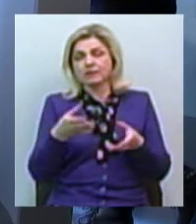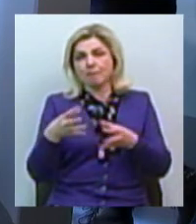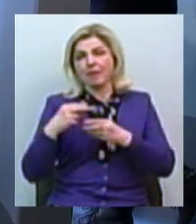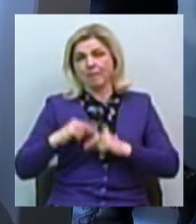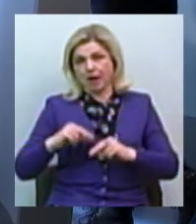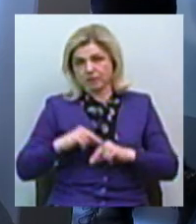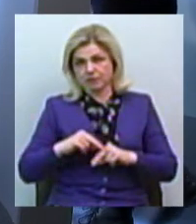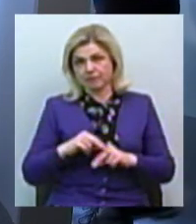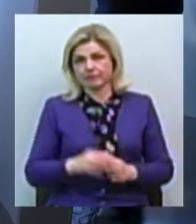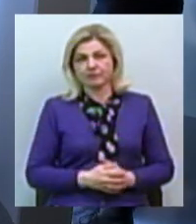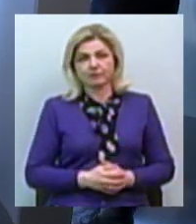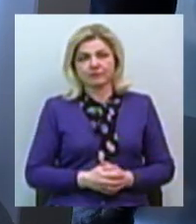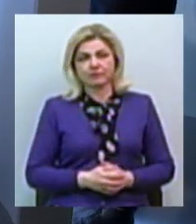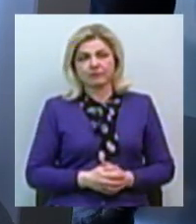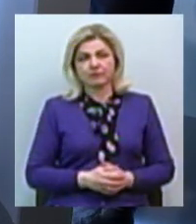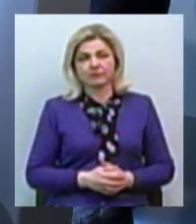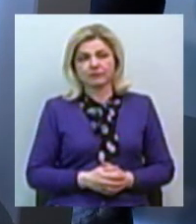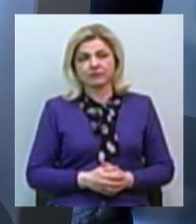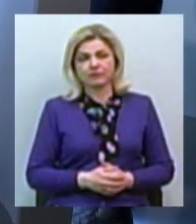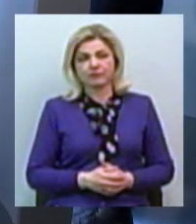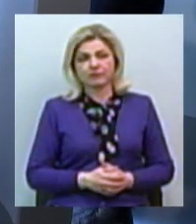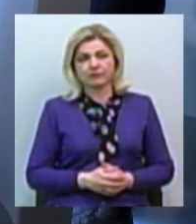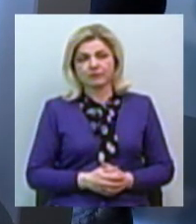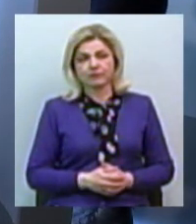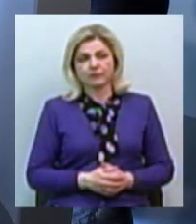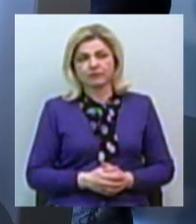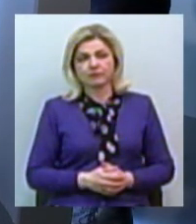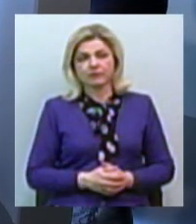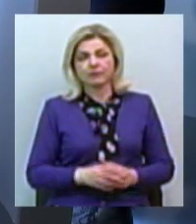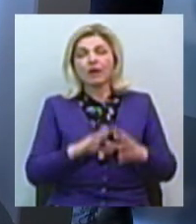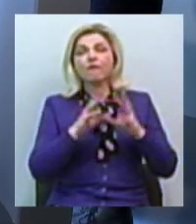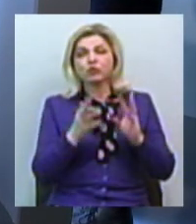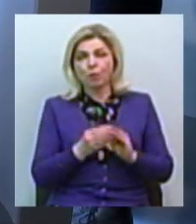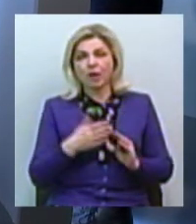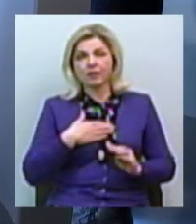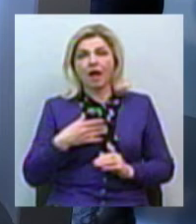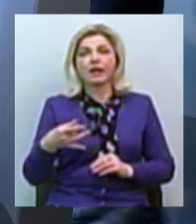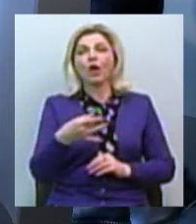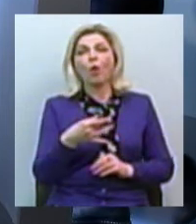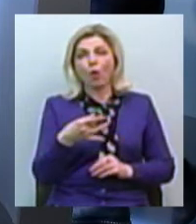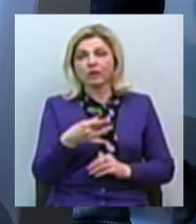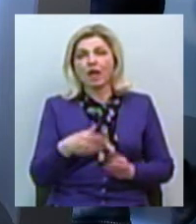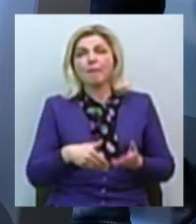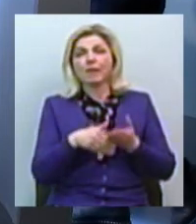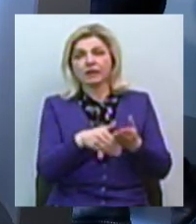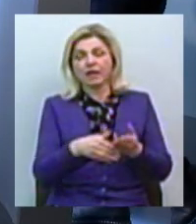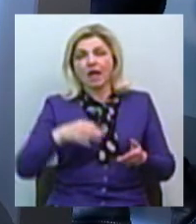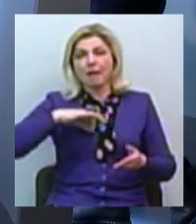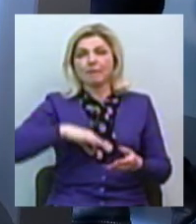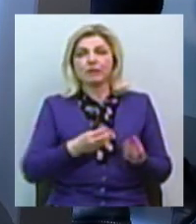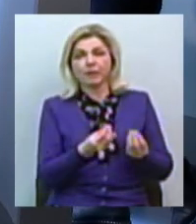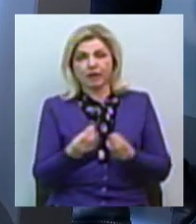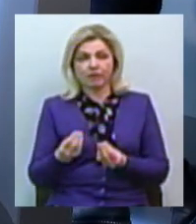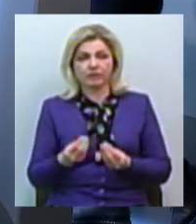почалася? Ну, взагалі, наш регіональний фонд підтримки підприємств Миколаївської області, інноваційний кластер,